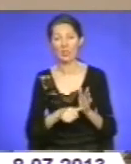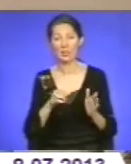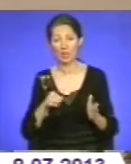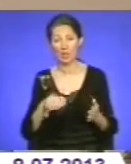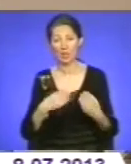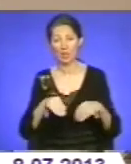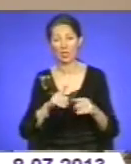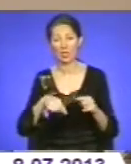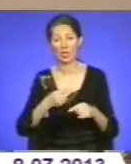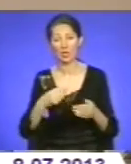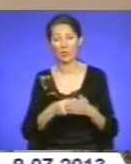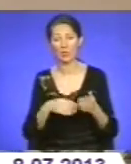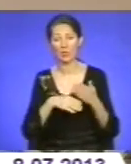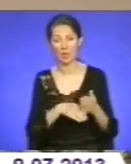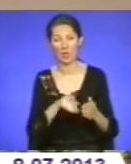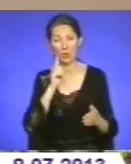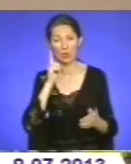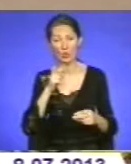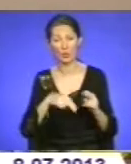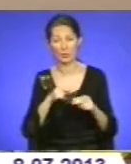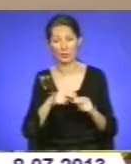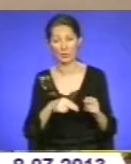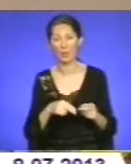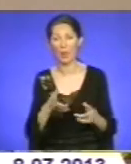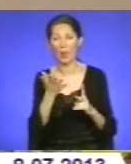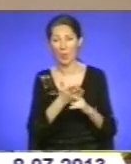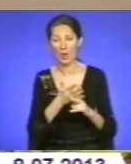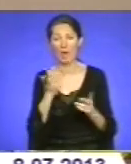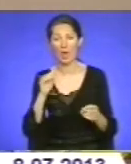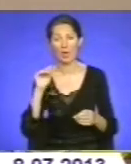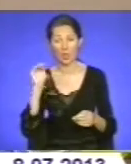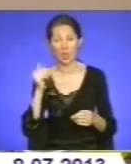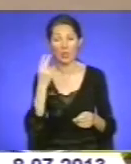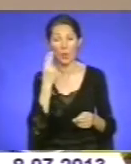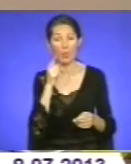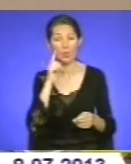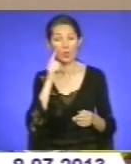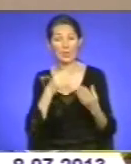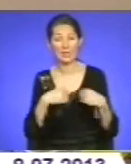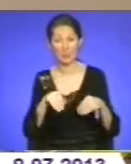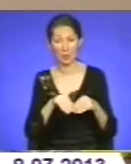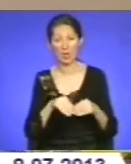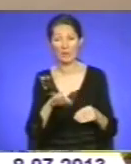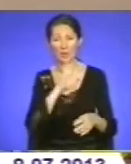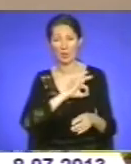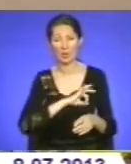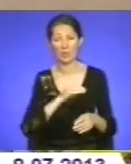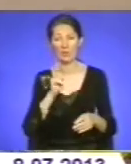підсумками 2012 року механізмами пільгового кредитування молодих сімей та державної підтримки для будівництва доступного житла